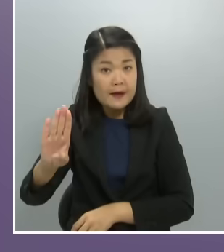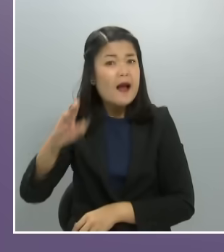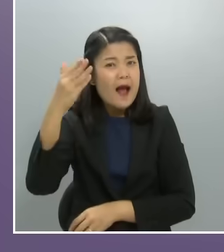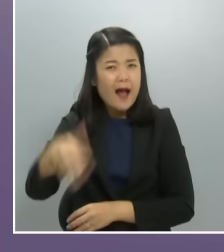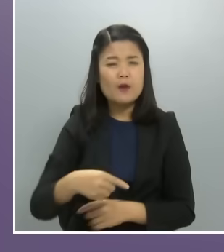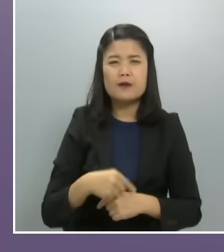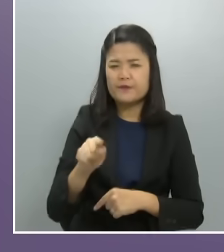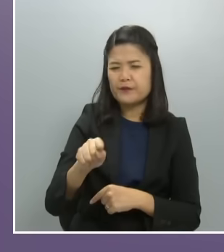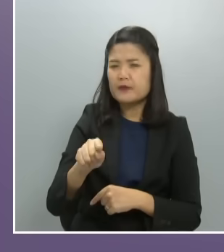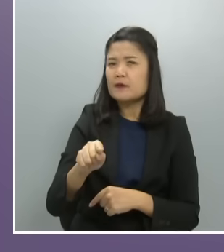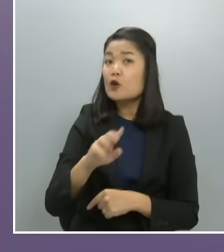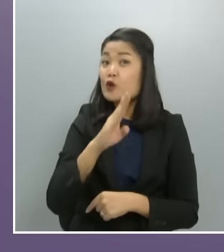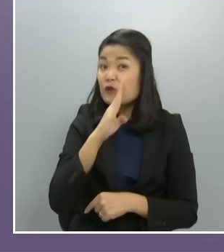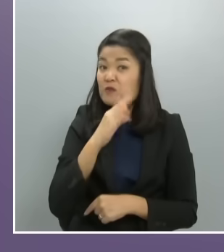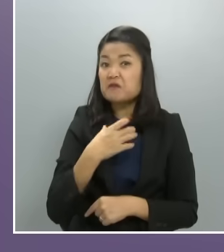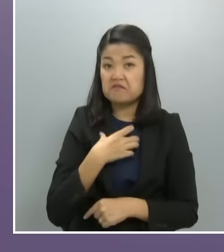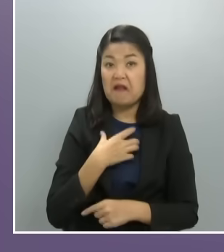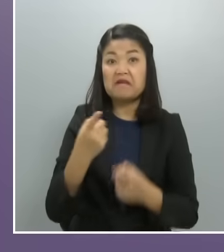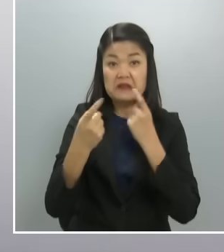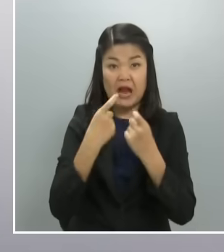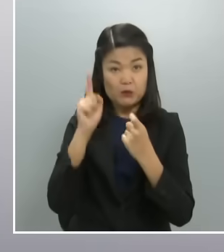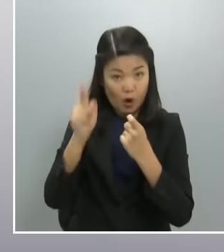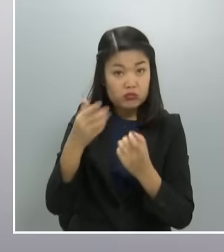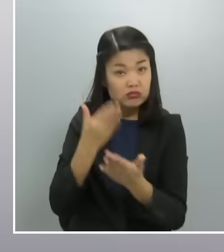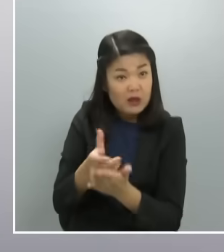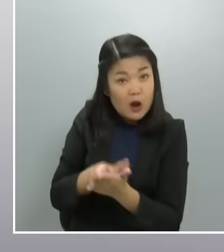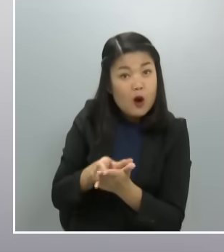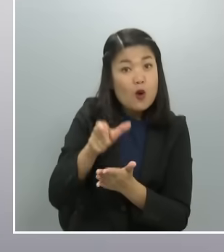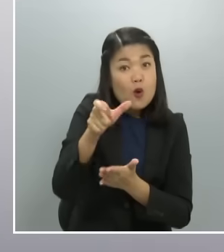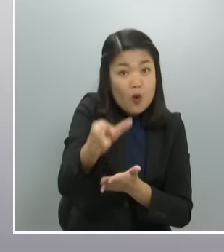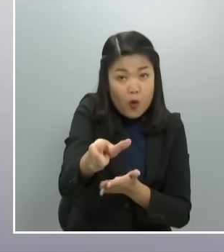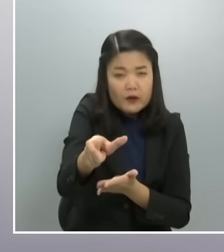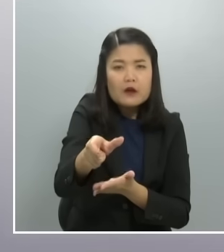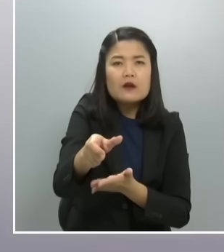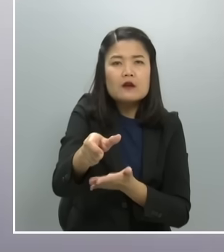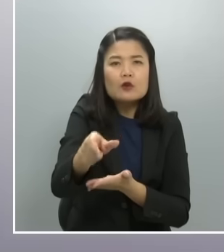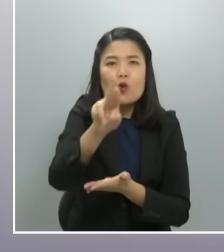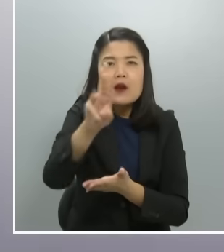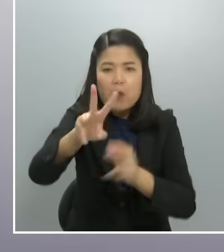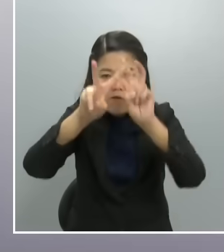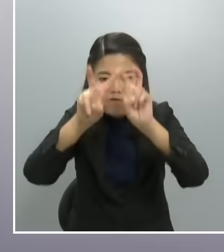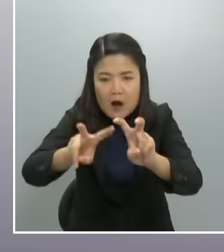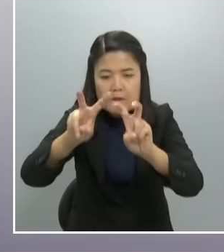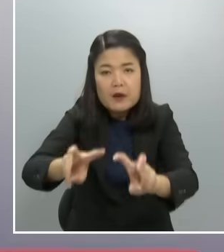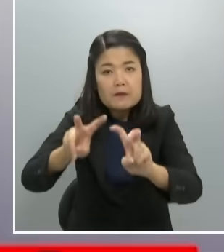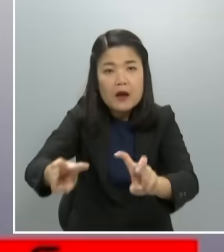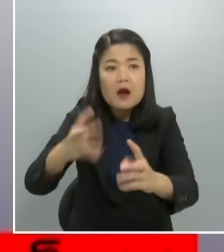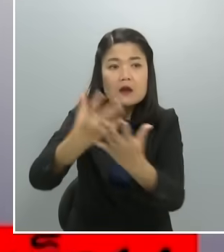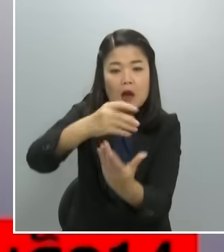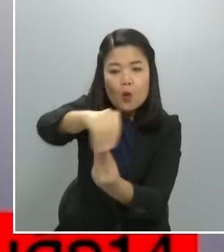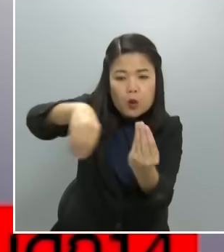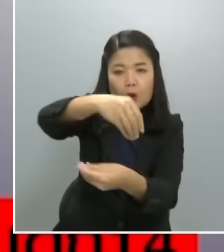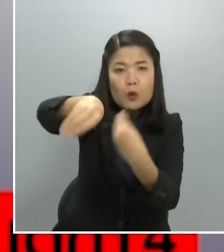การจะเริ่มต้นการสอบสวนน้องต้องโอนเงินเข้าไปเป็นค่าเจาะระบบแล้วก็จะได้ใช้เป็นเงินหมุนเวียนของระบบด้ว